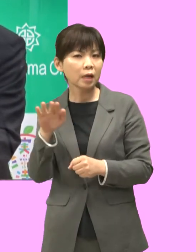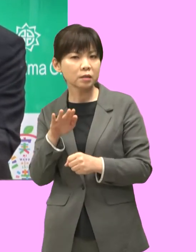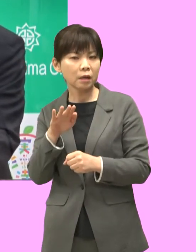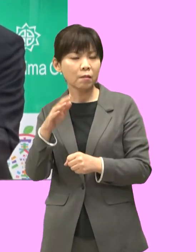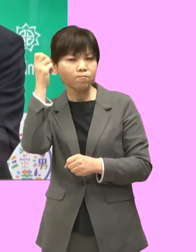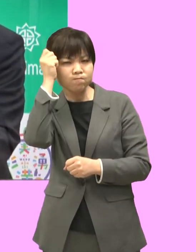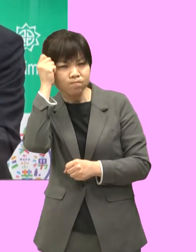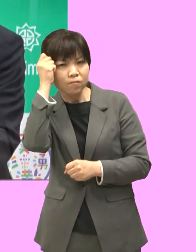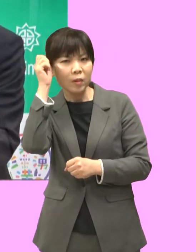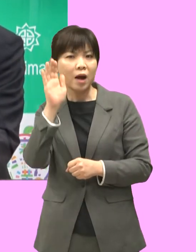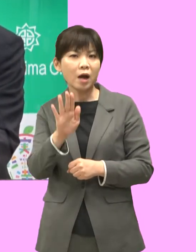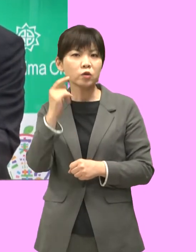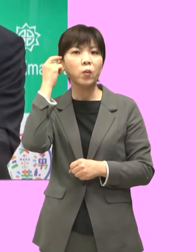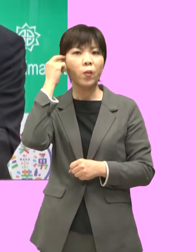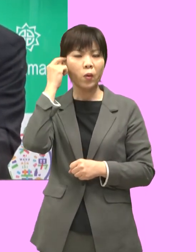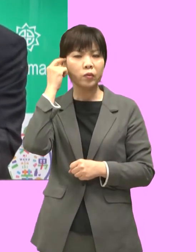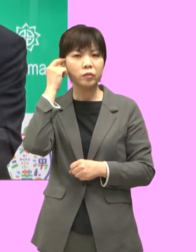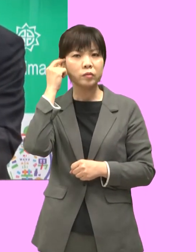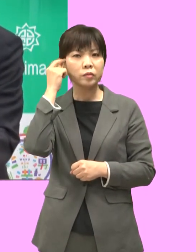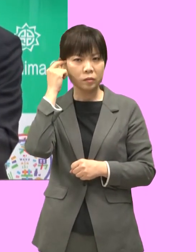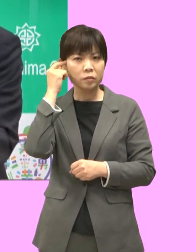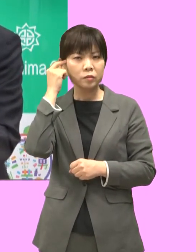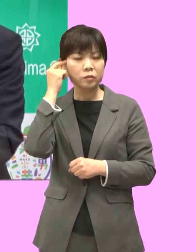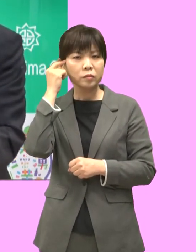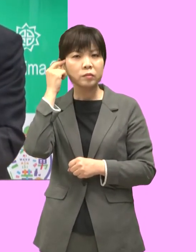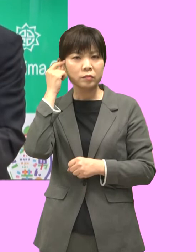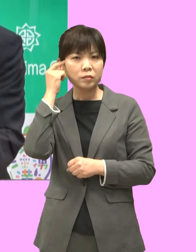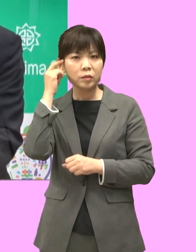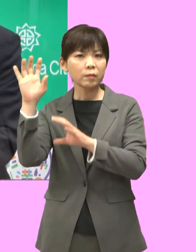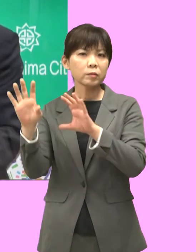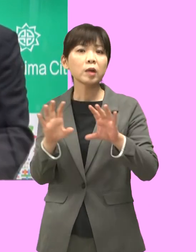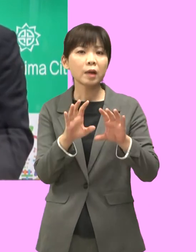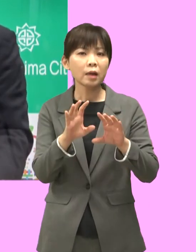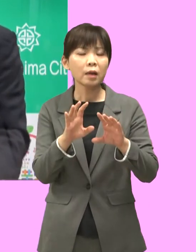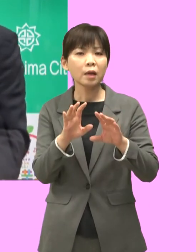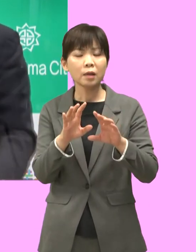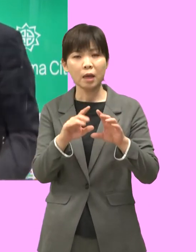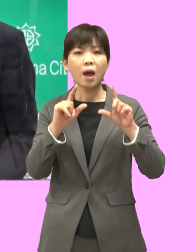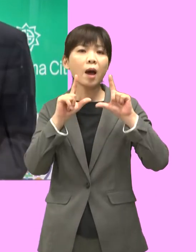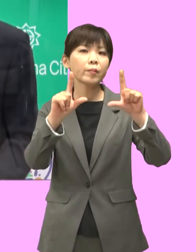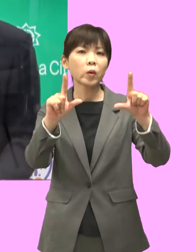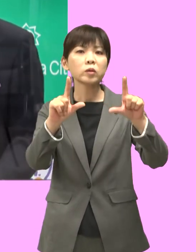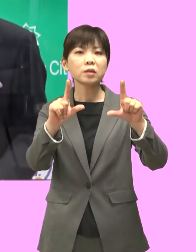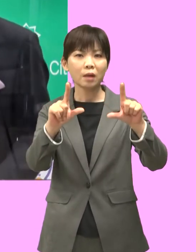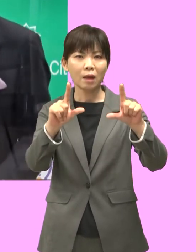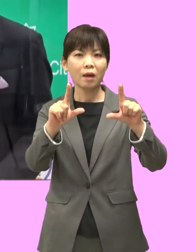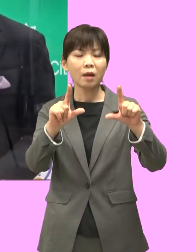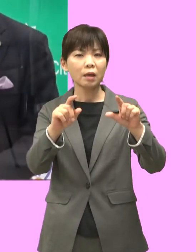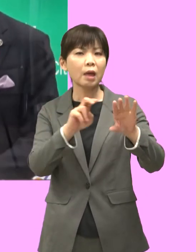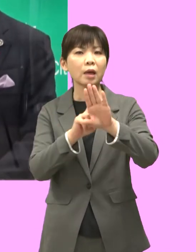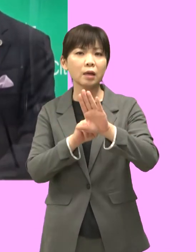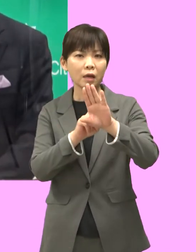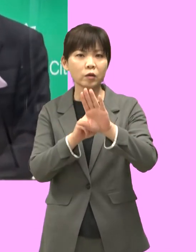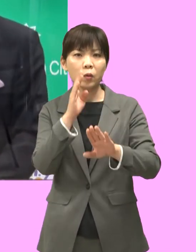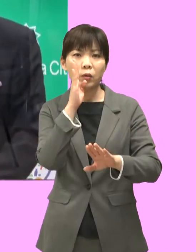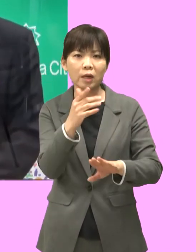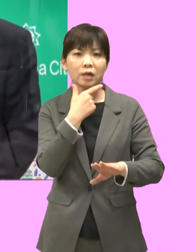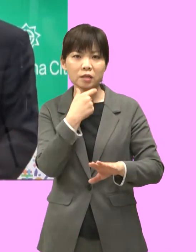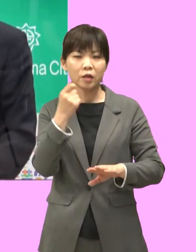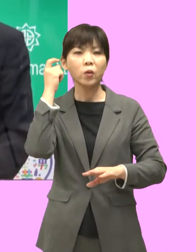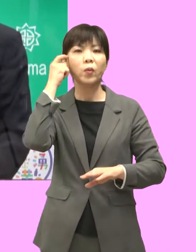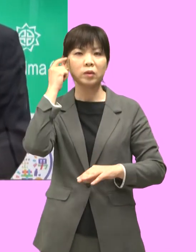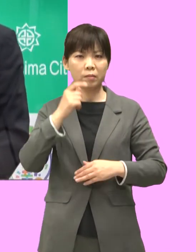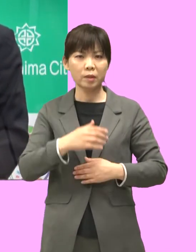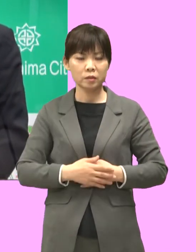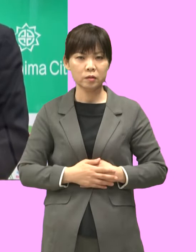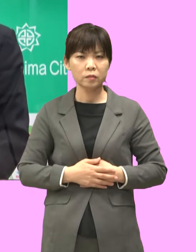いますんで、まあ、その点で意識の高いうちにこういったものをお出しをして、でご検討いただきたいなと思っております。 わかりました、ありがとう